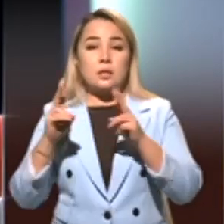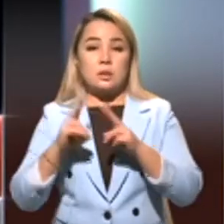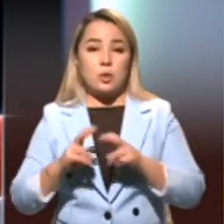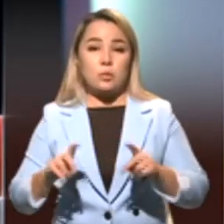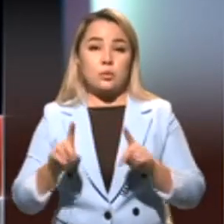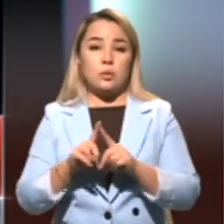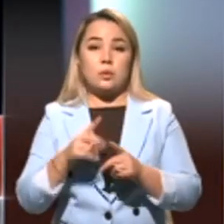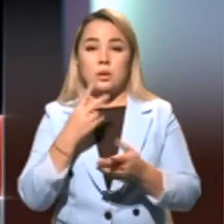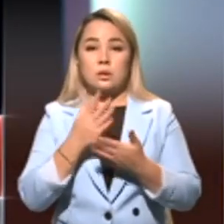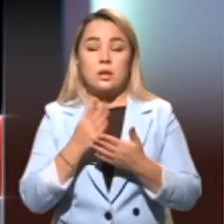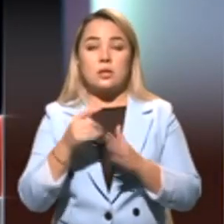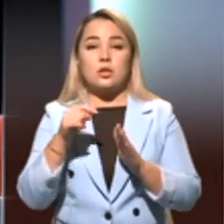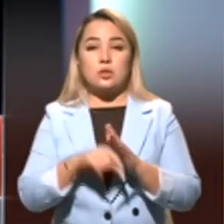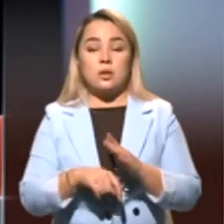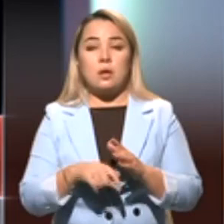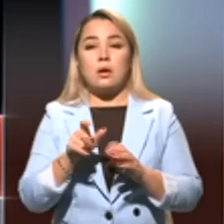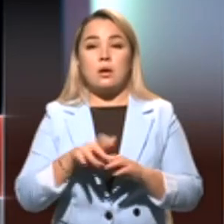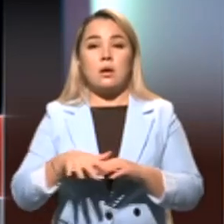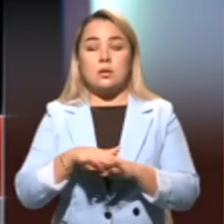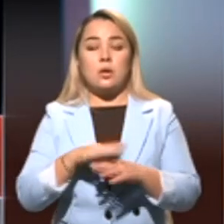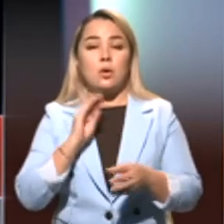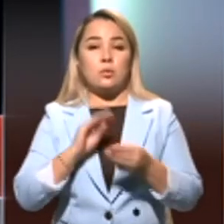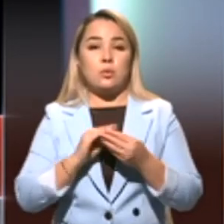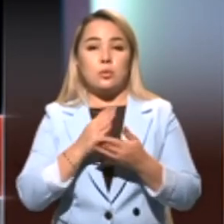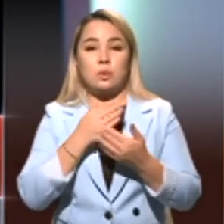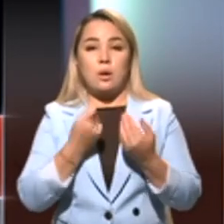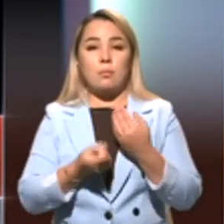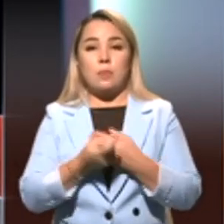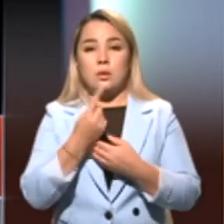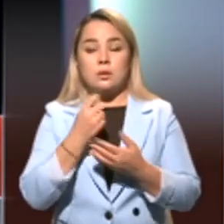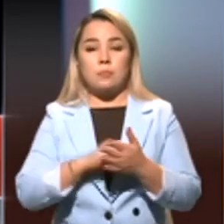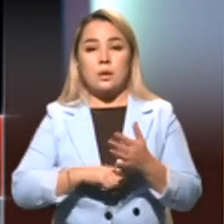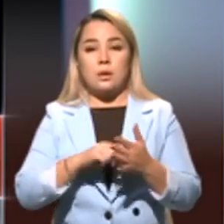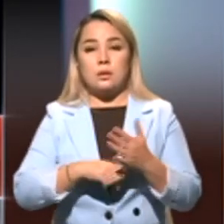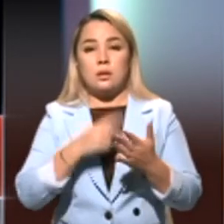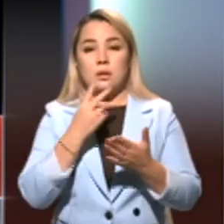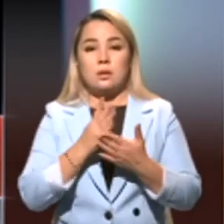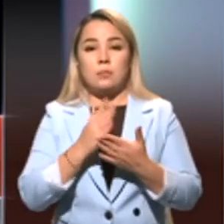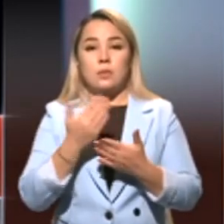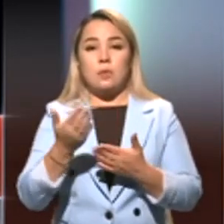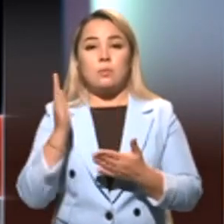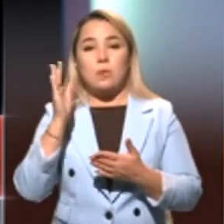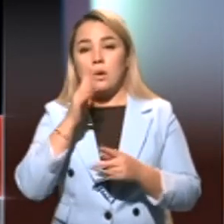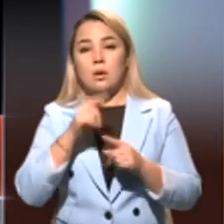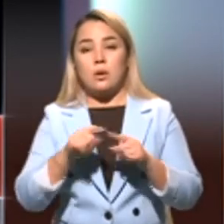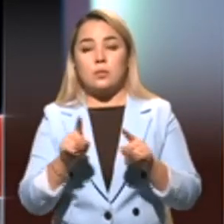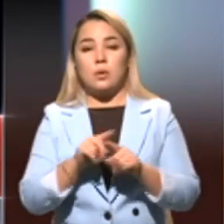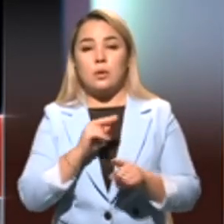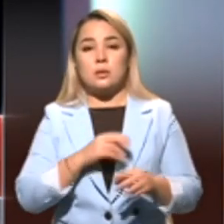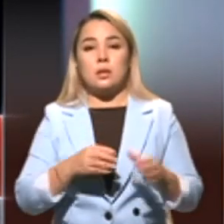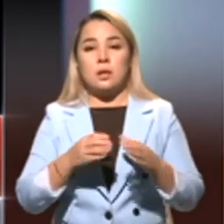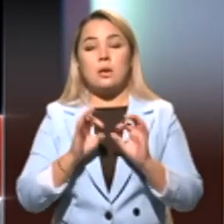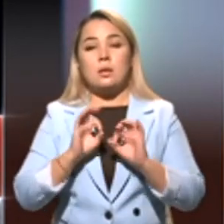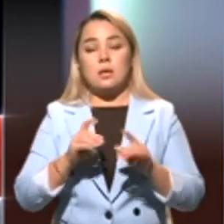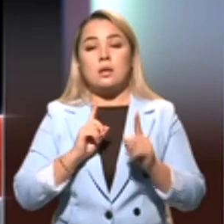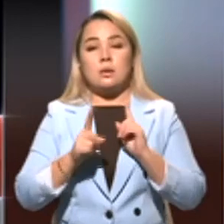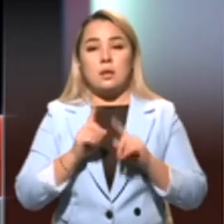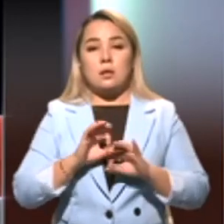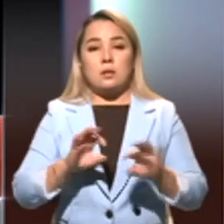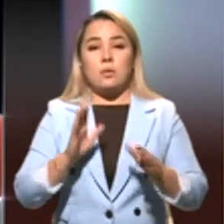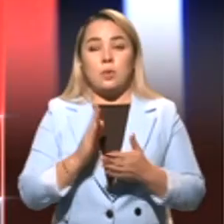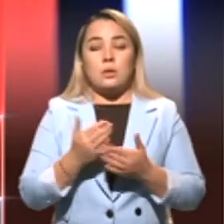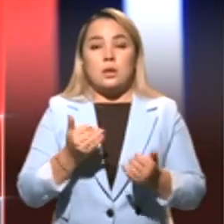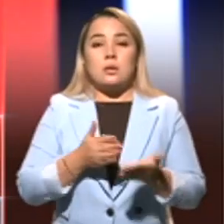ол жерде ішкі халықтың тұрақсыздығы пайда болды осының салдарынан. Демек, оны қазір алдағы уақытта тағы әріптестеріміз жүреді, талқылар. Бұл жерде тек